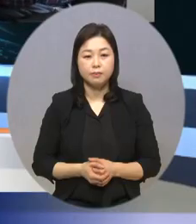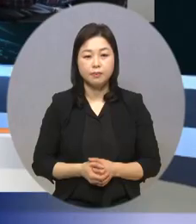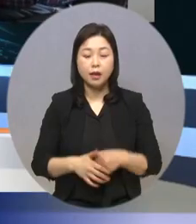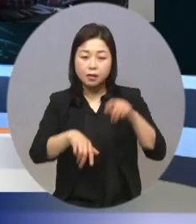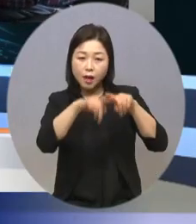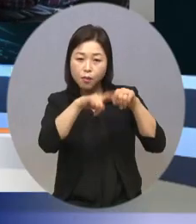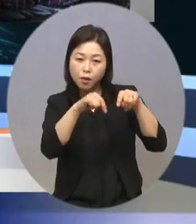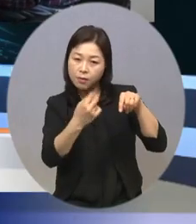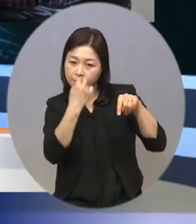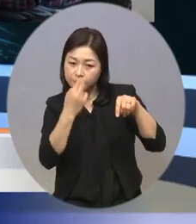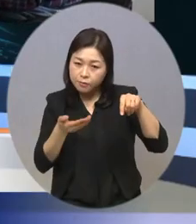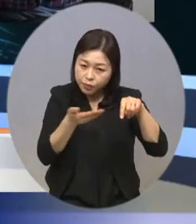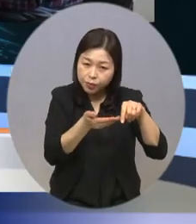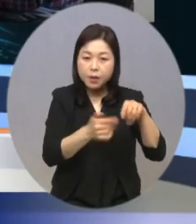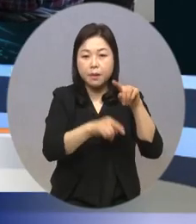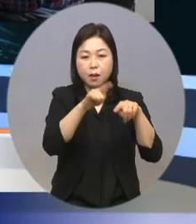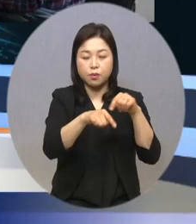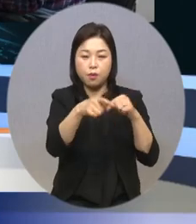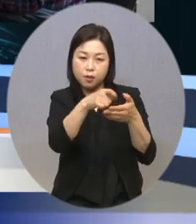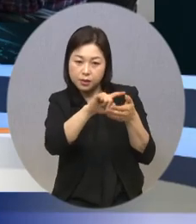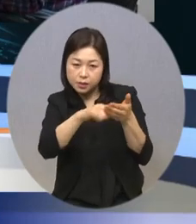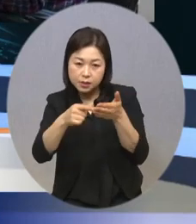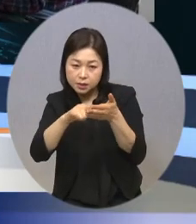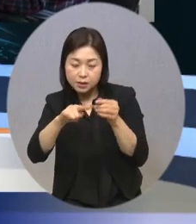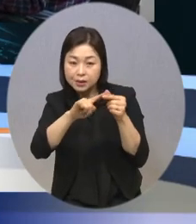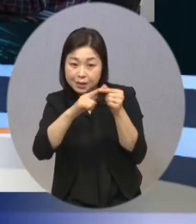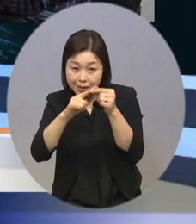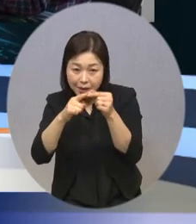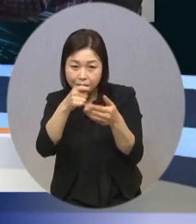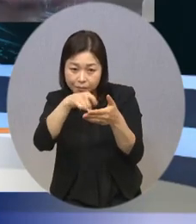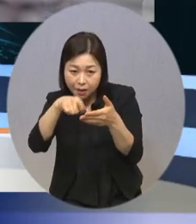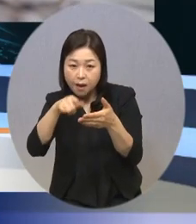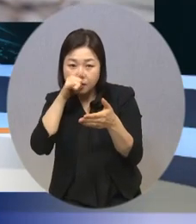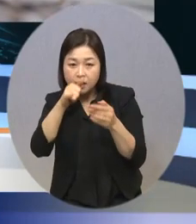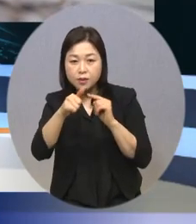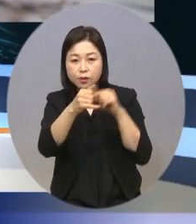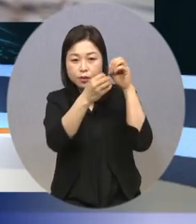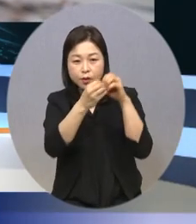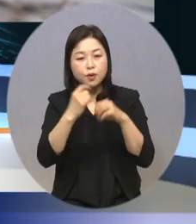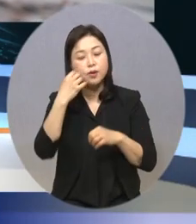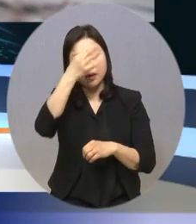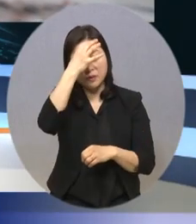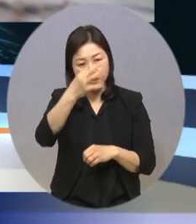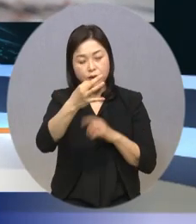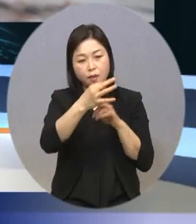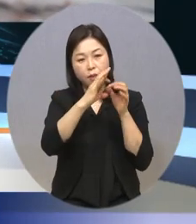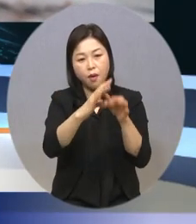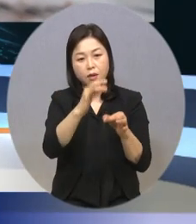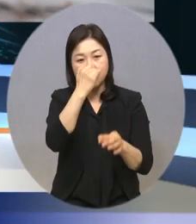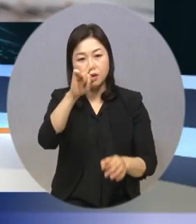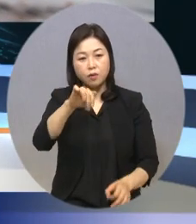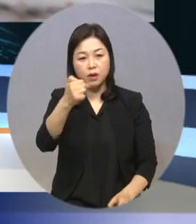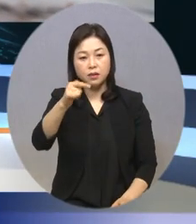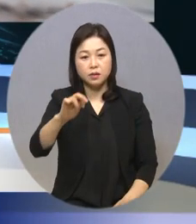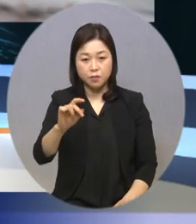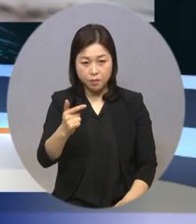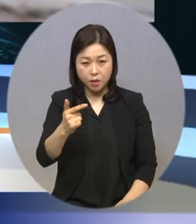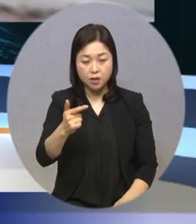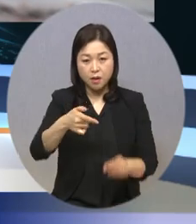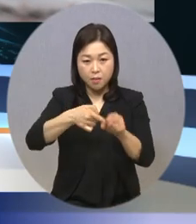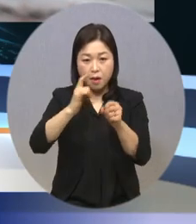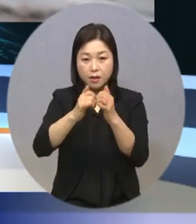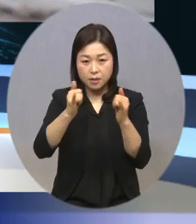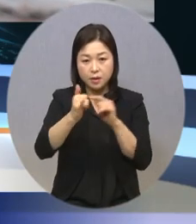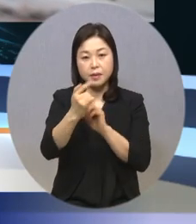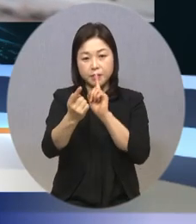나무에 숨을 불어넣는 마음으로 글자를 새기며 우리나라 전통 예술을 이어오고 있는 곽금원 서각가를 이소영 기자가